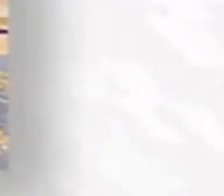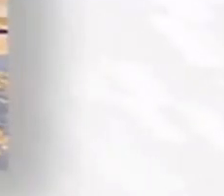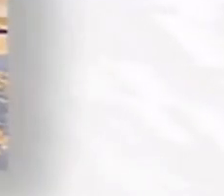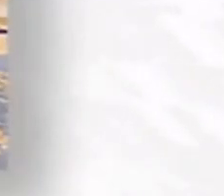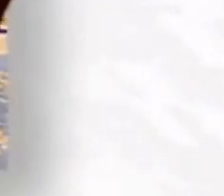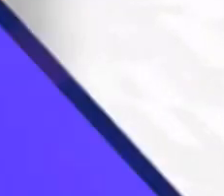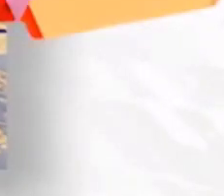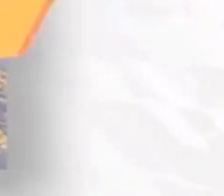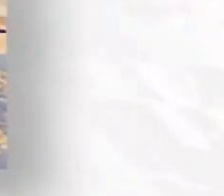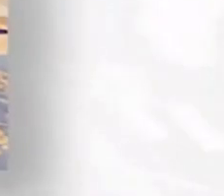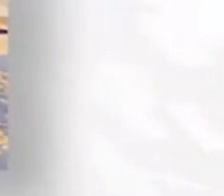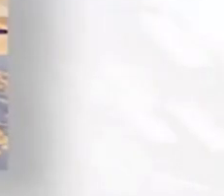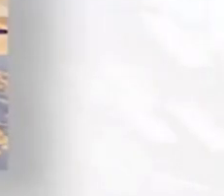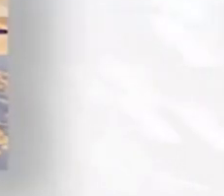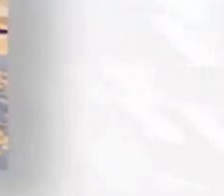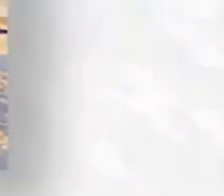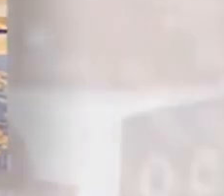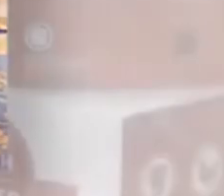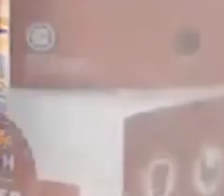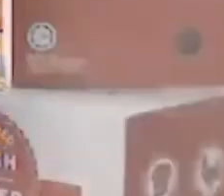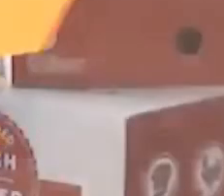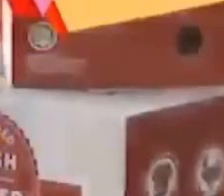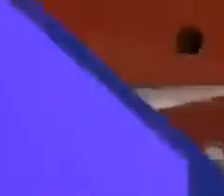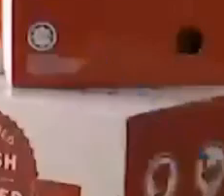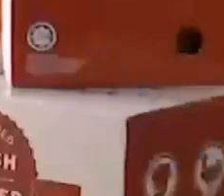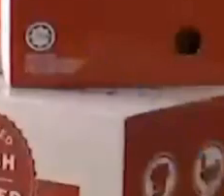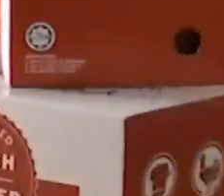adalah di